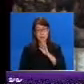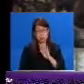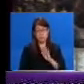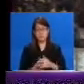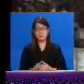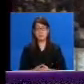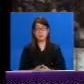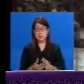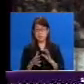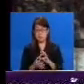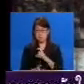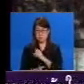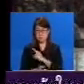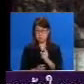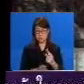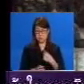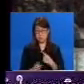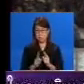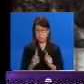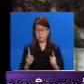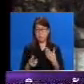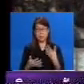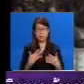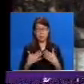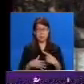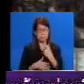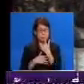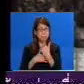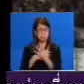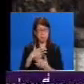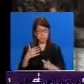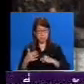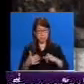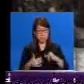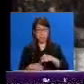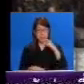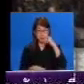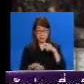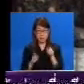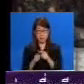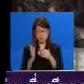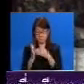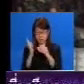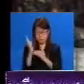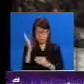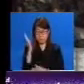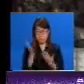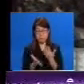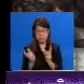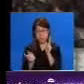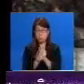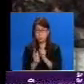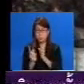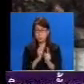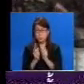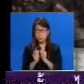เป็นศาสนาที่ต่างกันก็จริงแต่ว่าเป็นคนไทยต่างพื้นที่ซึ่งมาเรียนรู้ด้วยกันเนี่ยนะครับก็เป็นประสบการณ์ตร